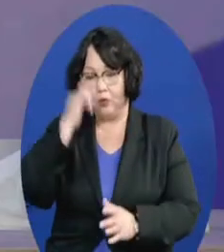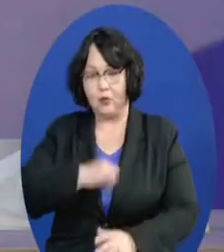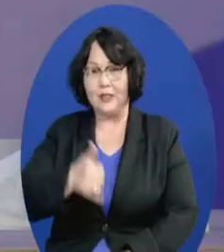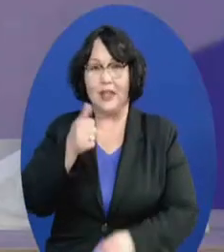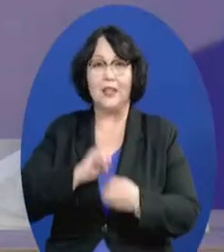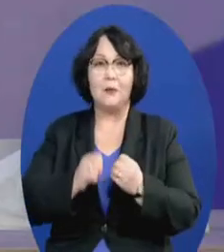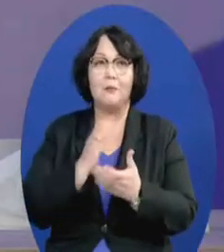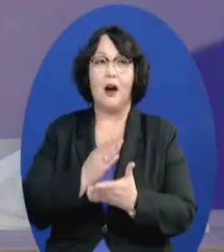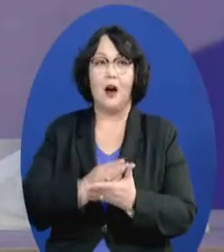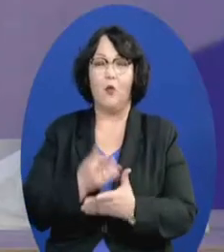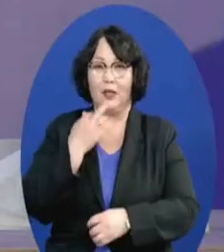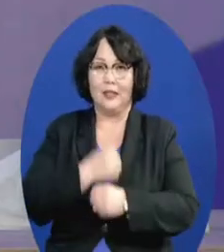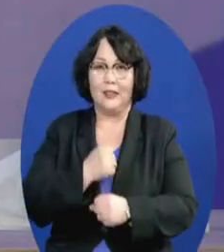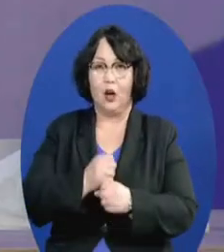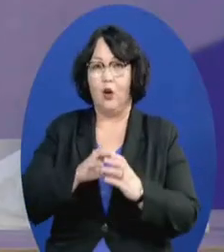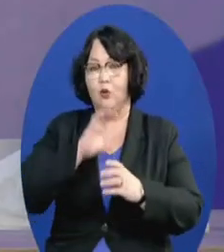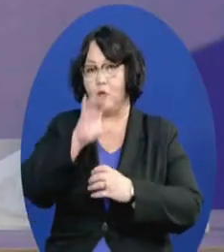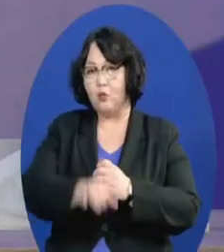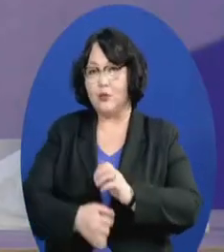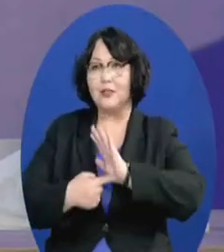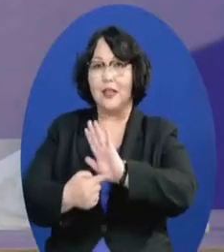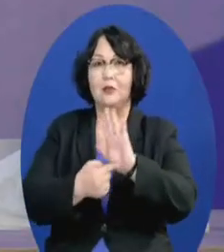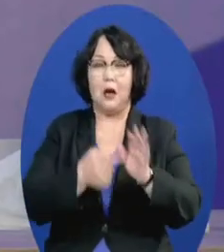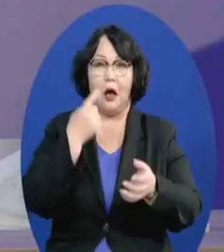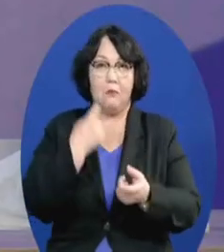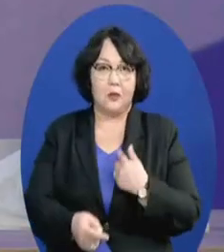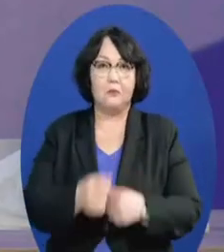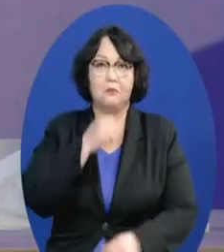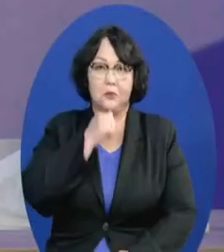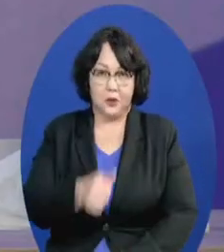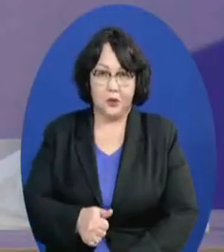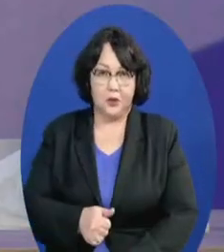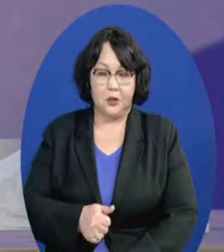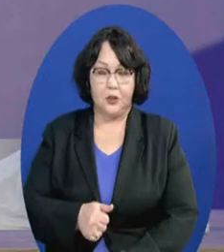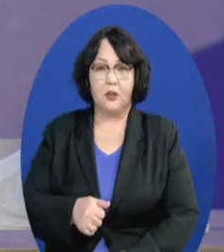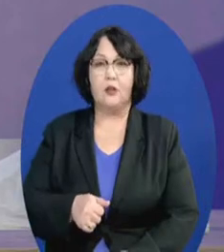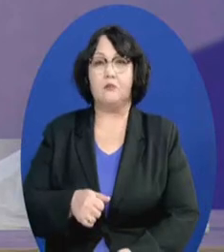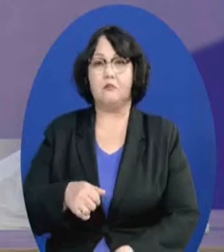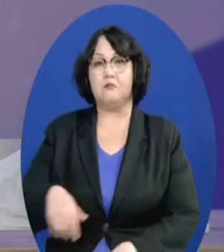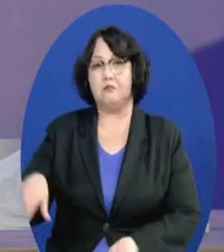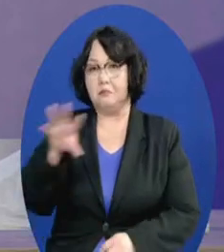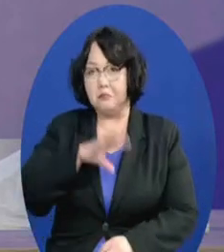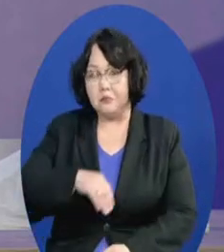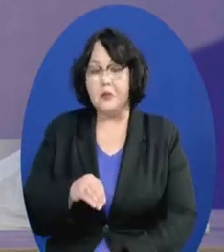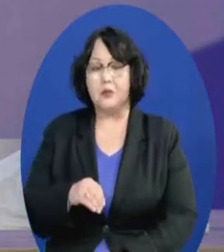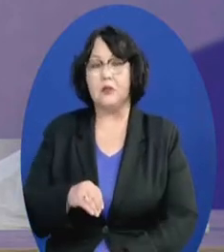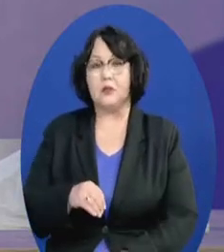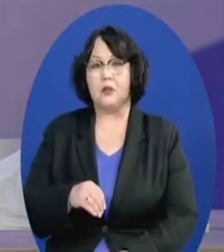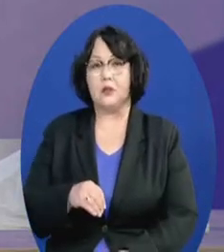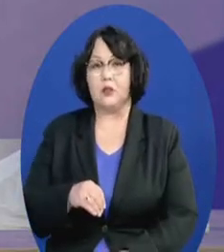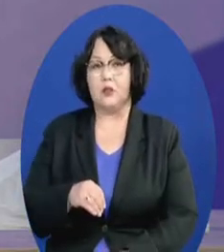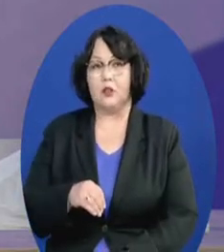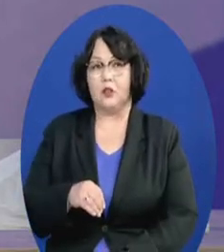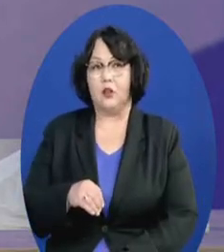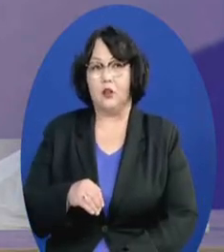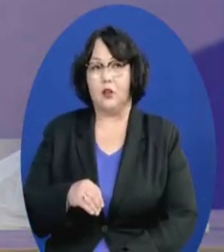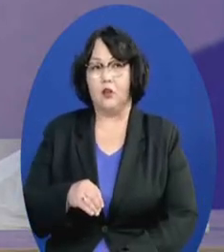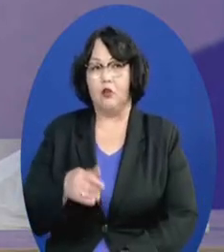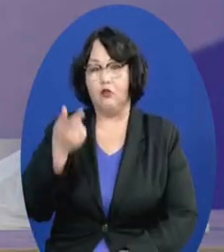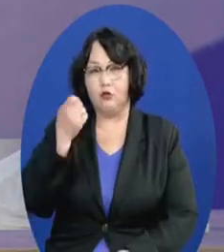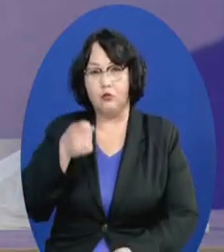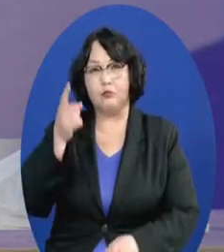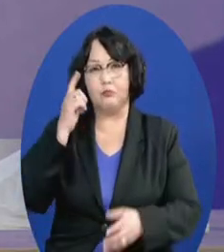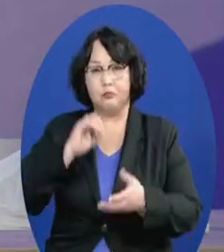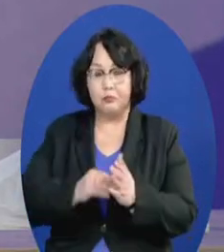хийж байгаа зүйлийг олон улсад таниулах бас тийм ч амар биш. Тийм учраас энэ дээр бидний хувьд зөвхөн